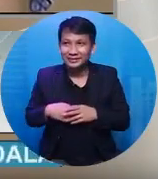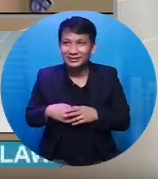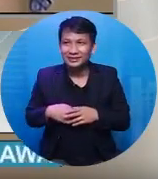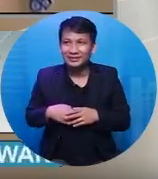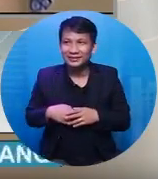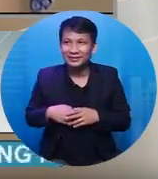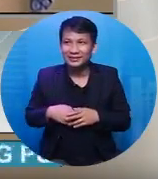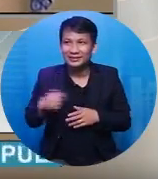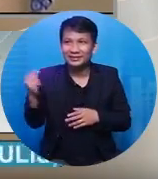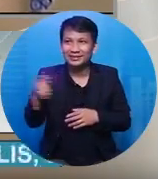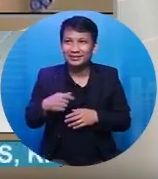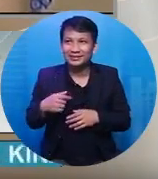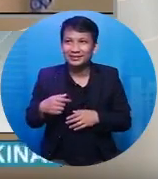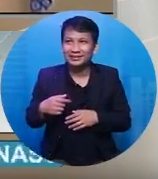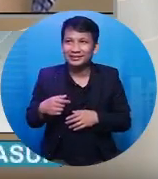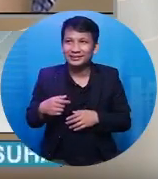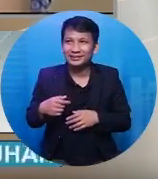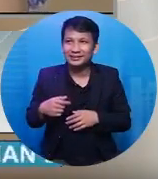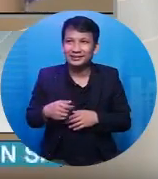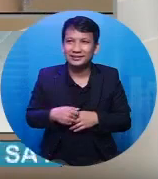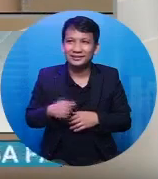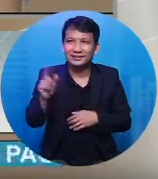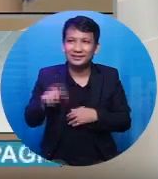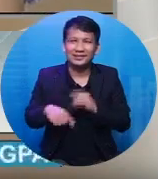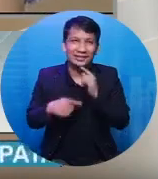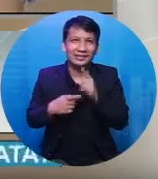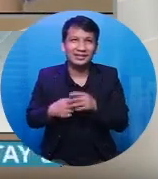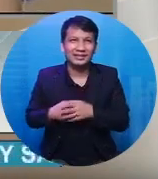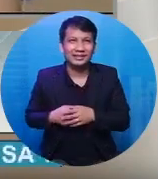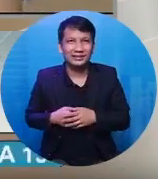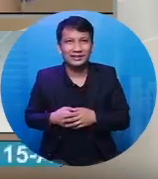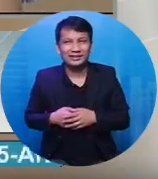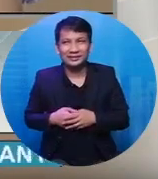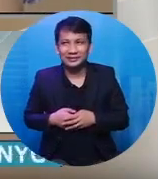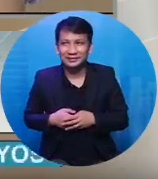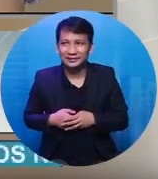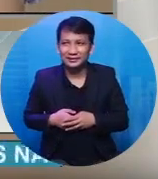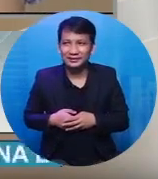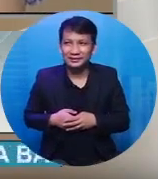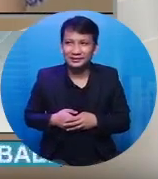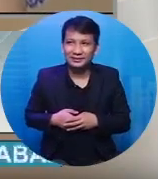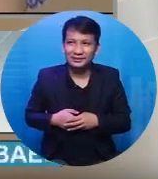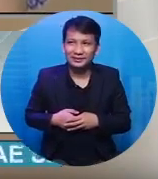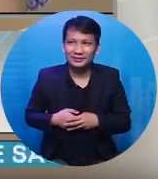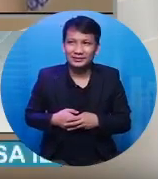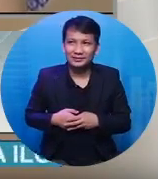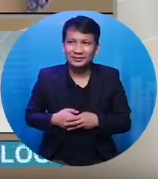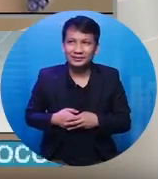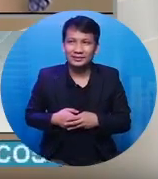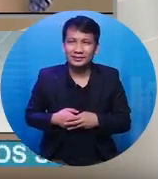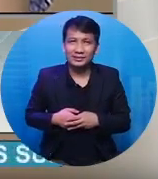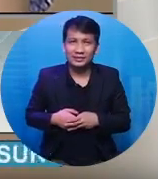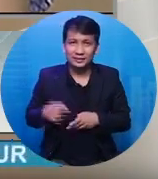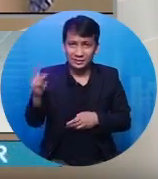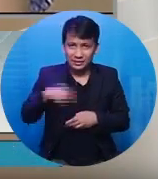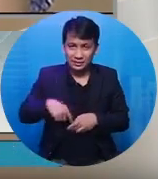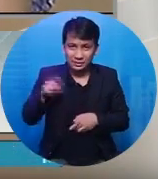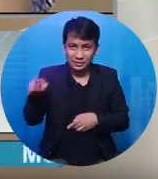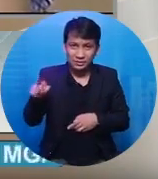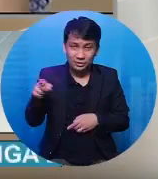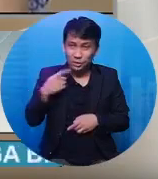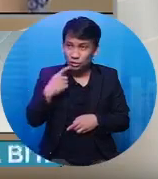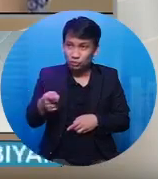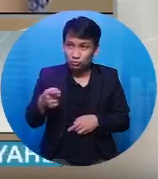di ba? Ganon kami rito, walang script. Okay, ayan na, Nay. So, Nay, ito pong inyong mister ay